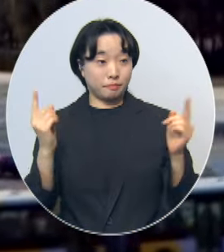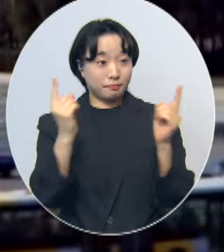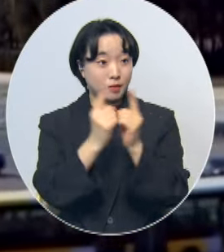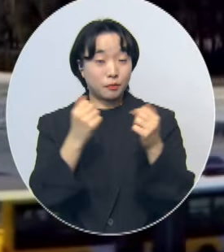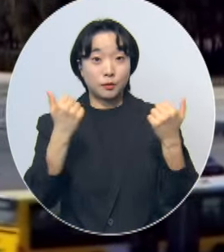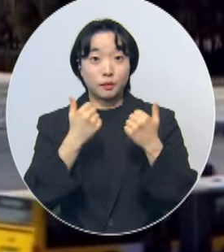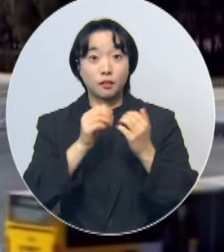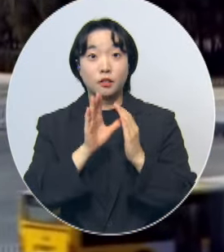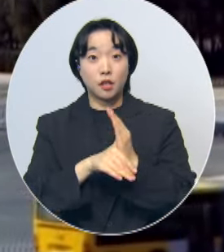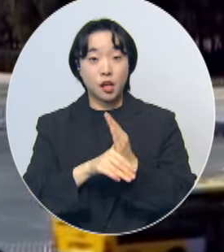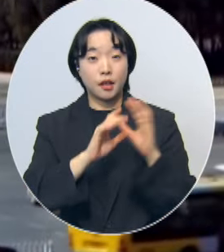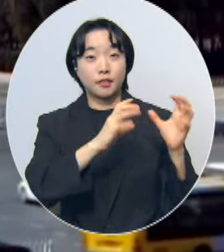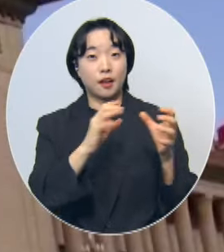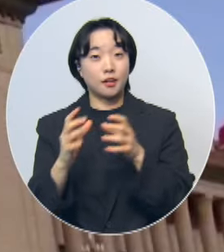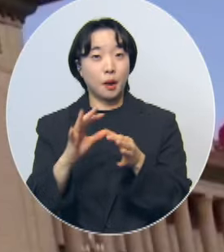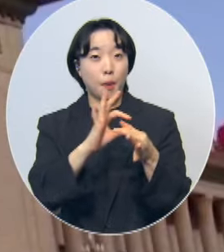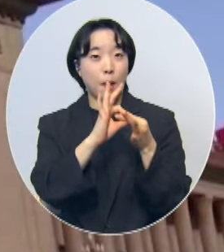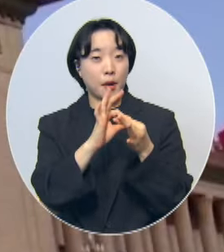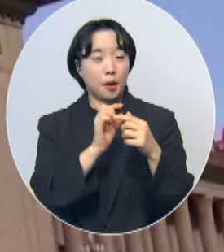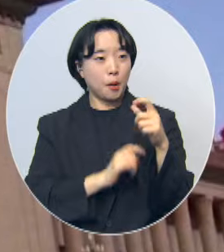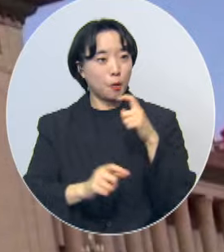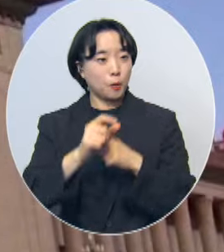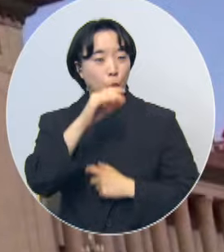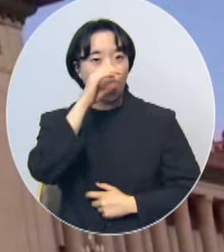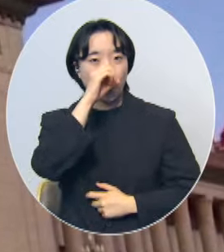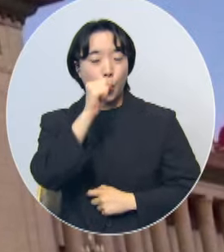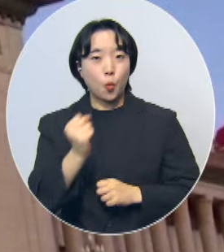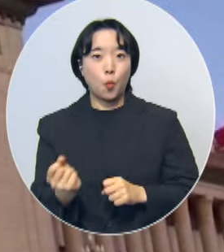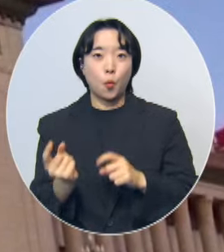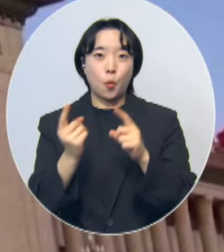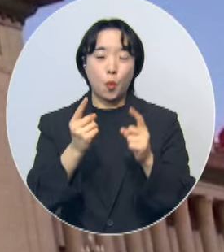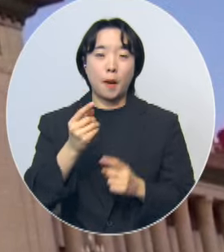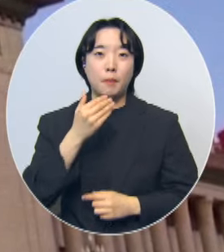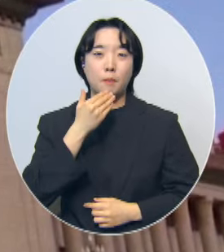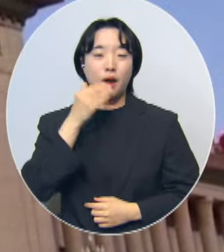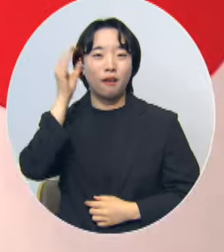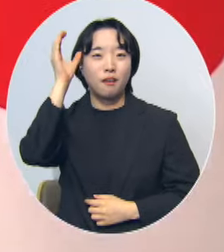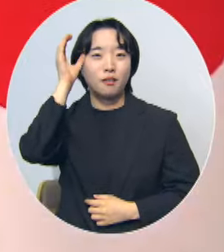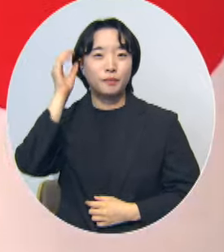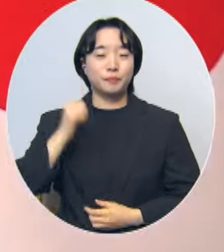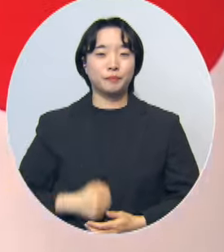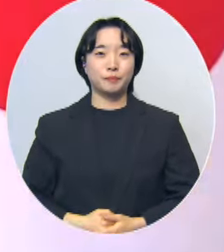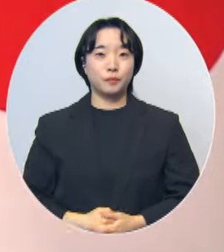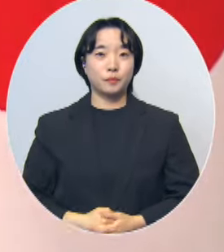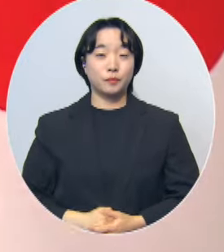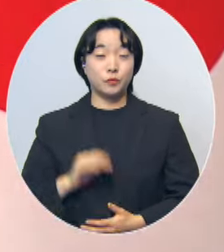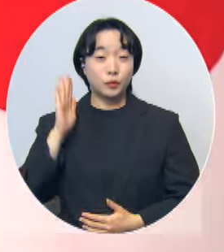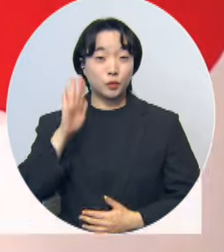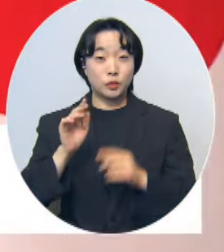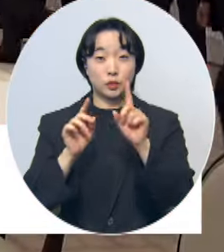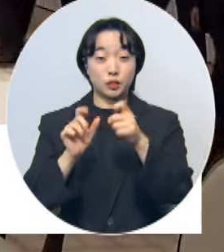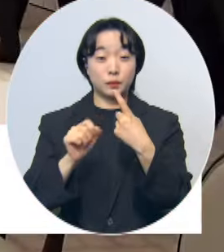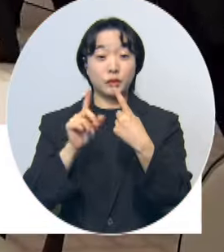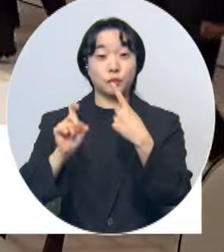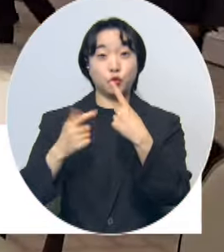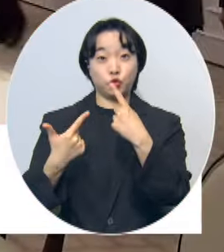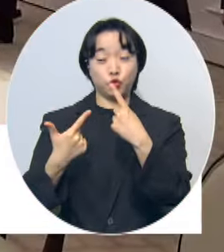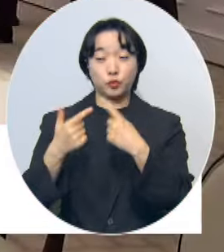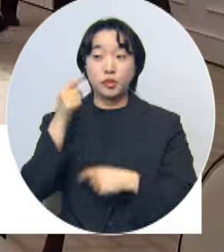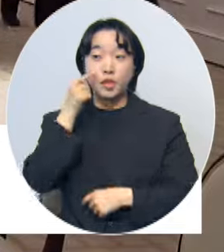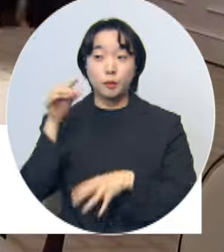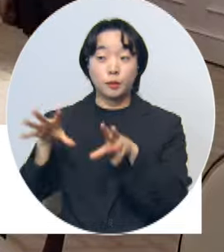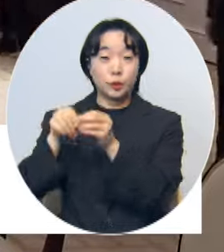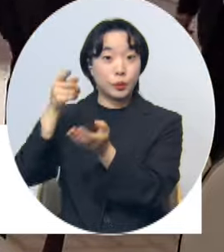양국 관계 개선에 청신호가 켜질 것이란 전망이 나옵니다. 현지 시간 16일에는 이시바 일본 신임 총리와도